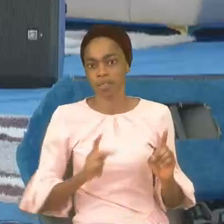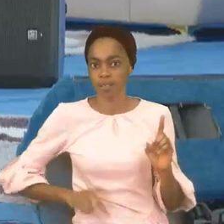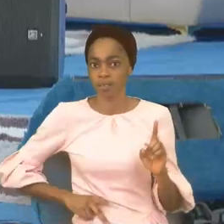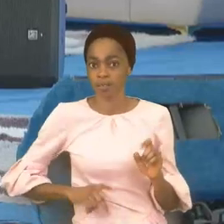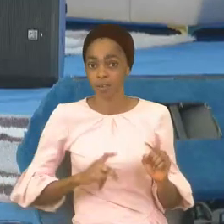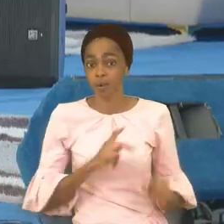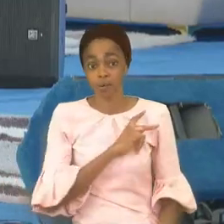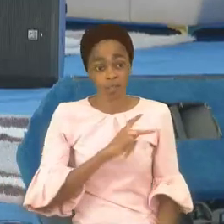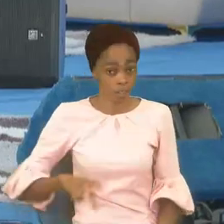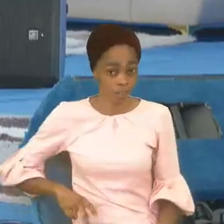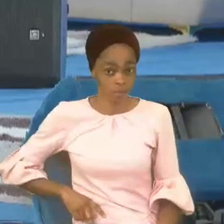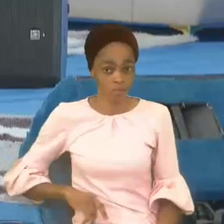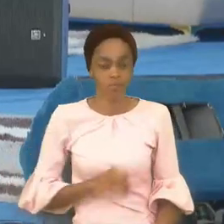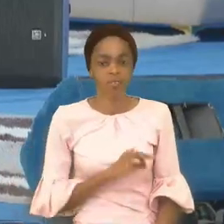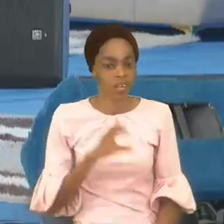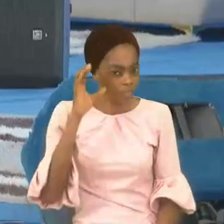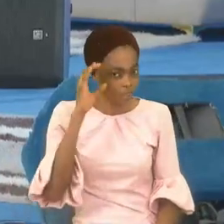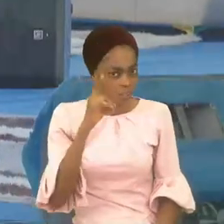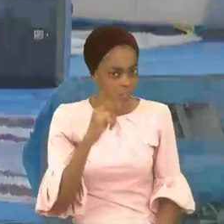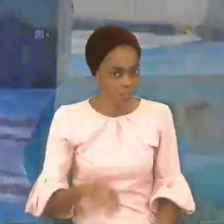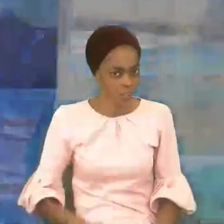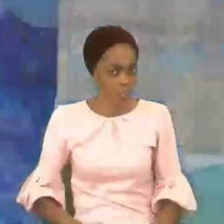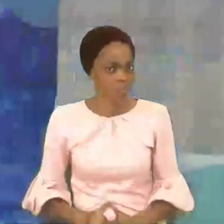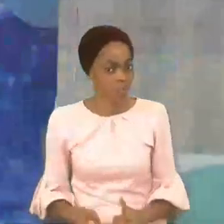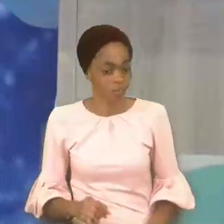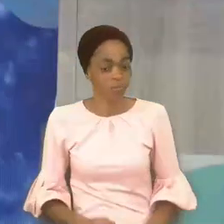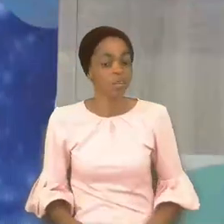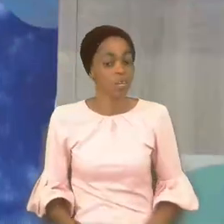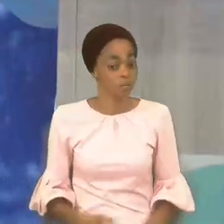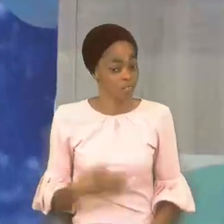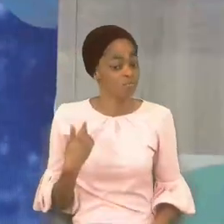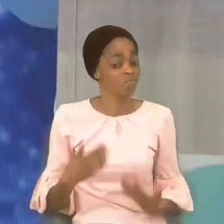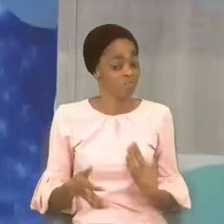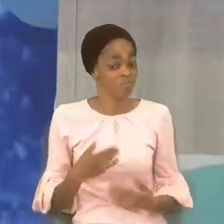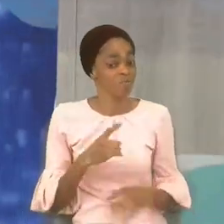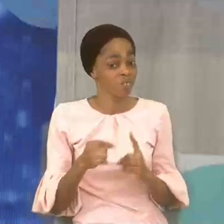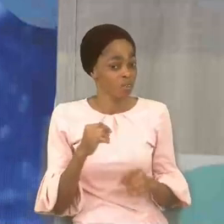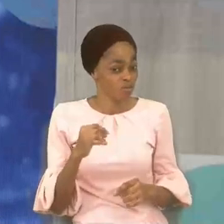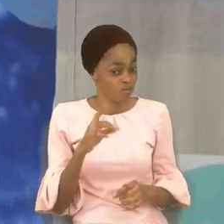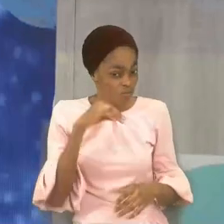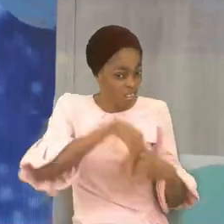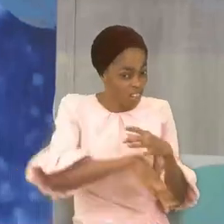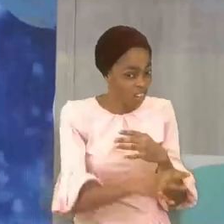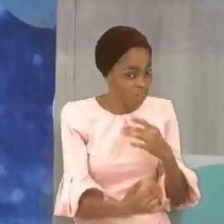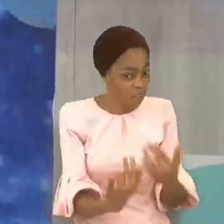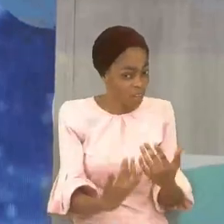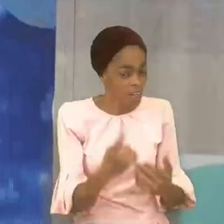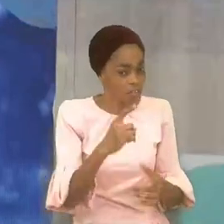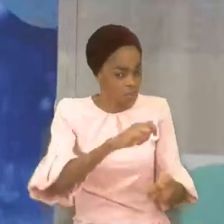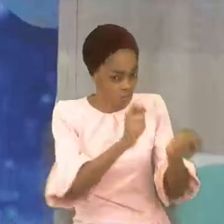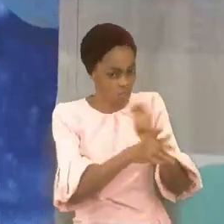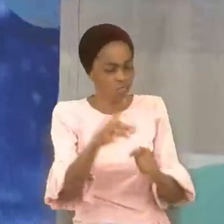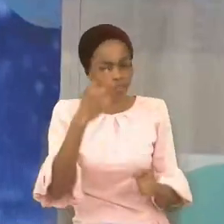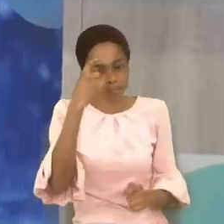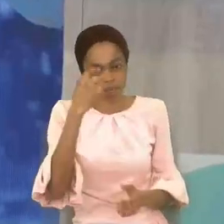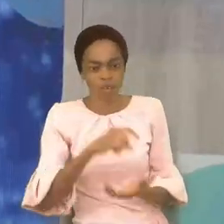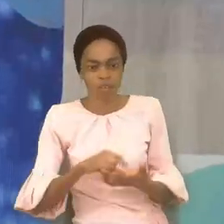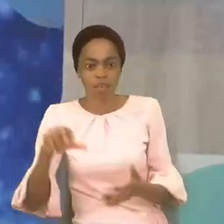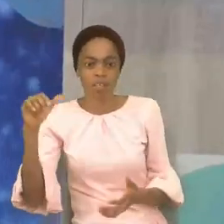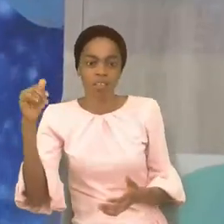Je t'entends, mais quand tu vas goûter la fournaise, tu vas changer de volonté, de décision. Verset